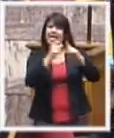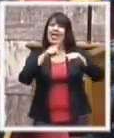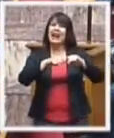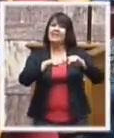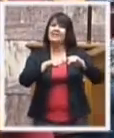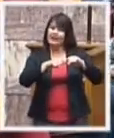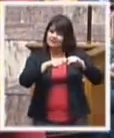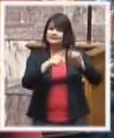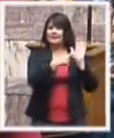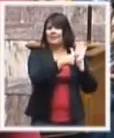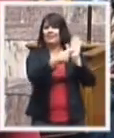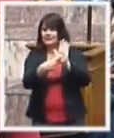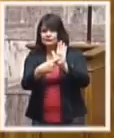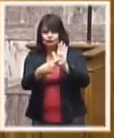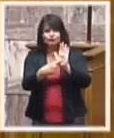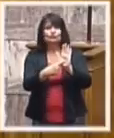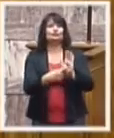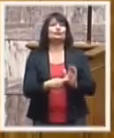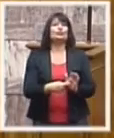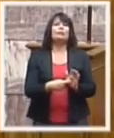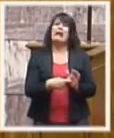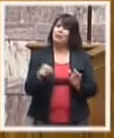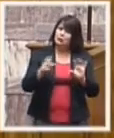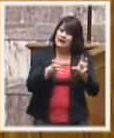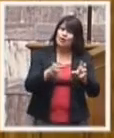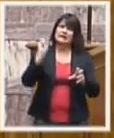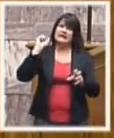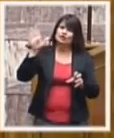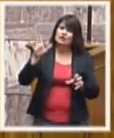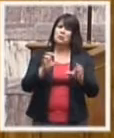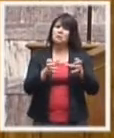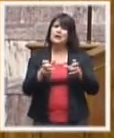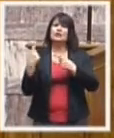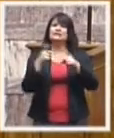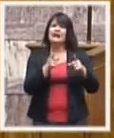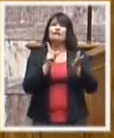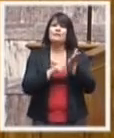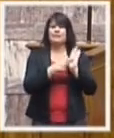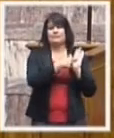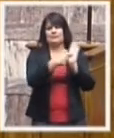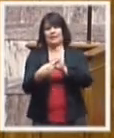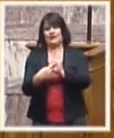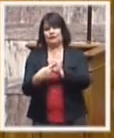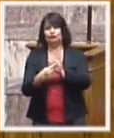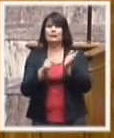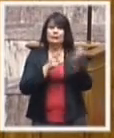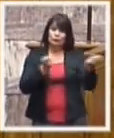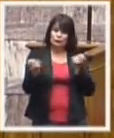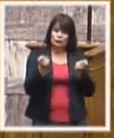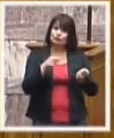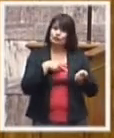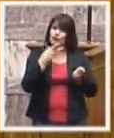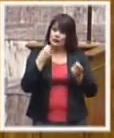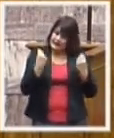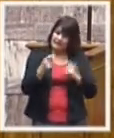και συστηματική συνεργασία με ελληνικά και ξένα μέσα μαζικής ενημέρωσης, αλλά και διαχείριση κρίσεων. Ένα τέτοιο όργανο marketing, κατά τη γνώμη μου,